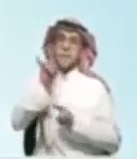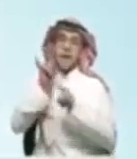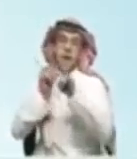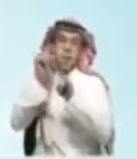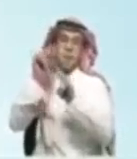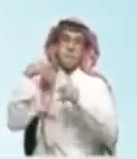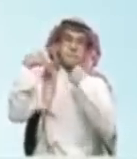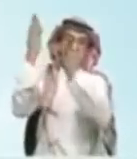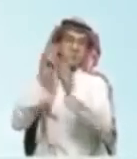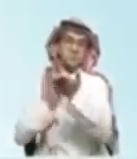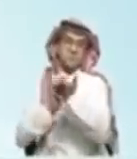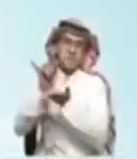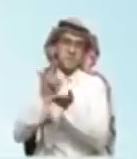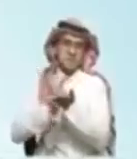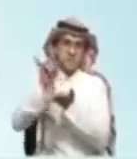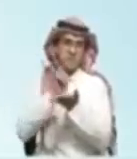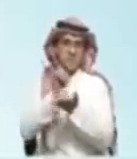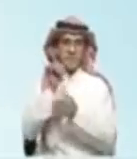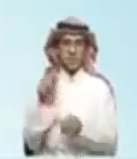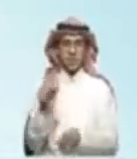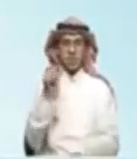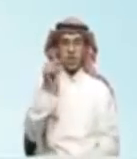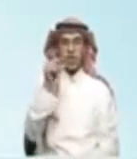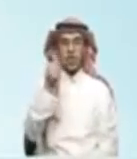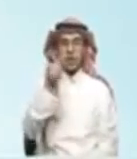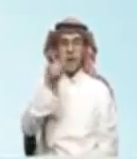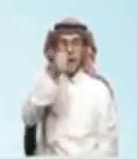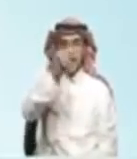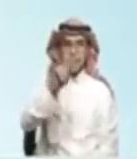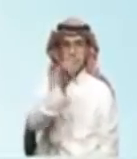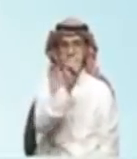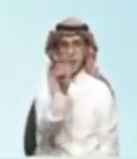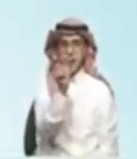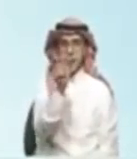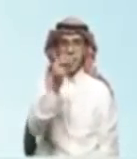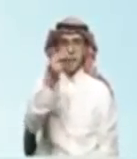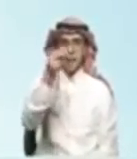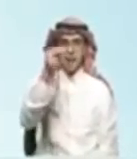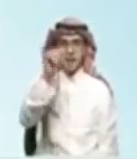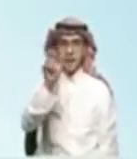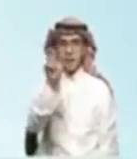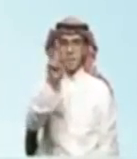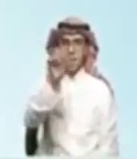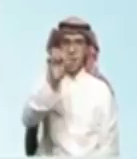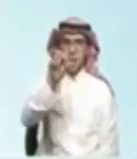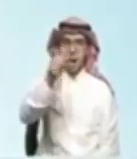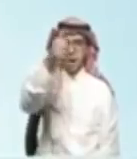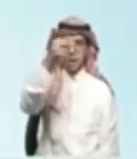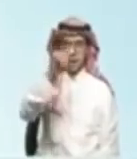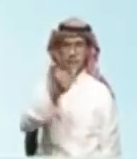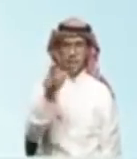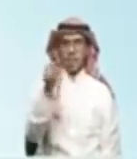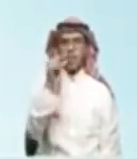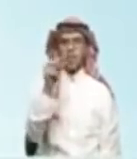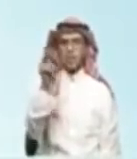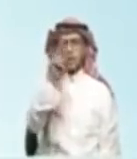اللقاء المباشر سعادة الدكتور أيمن ينبعاوي، وهو مساعد مدير العام الشؤون الصحية للصحة العامة بمنطقة المدينة المنورة.